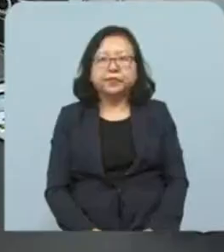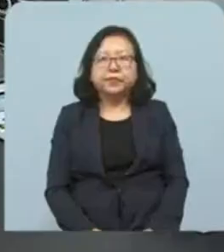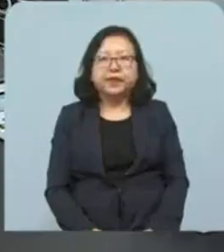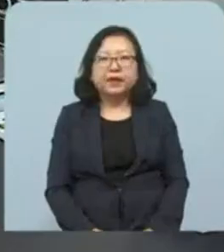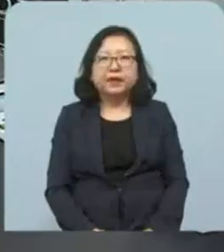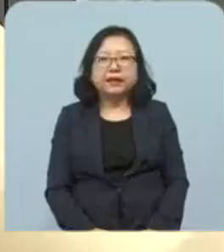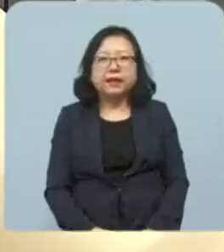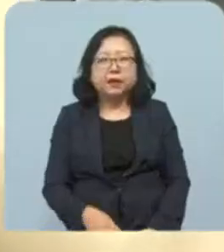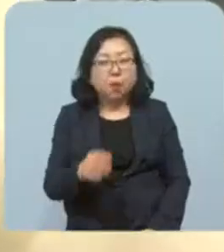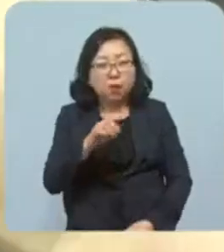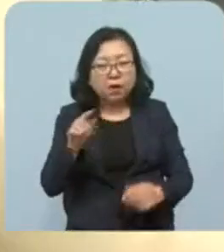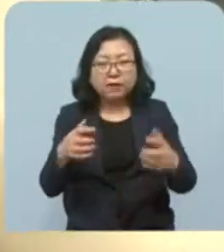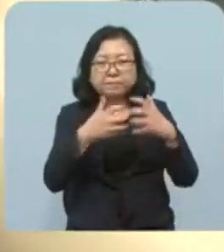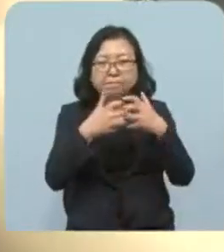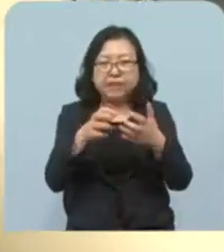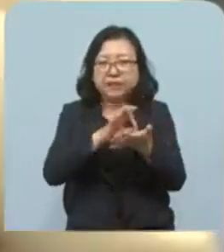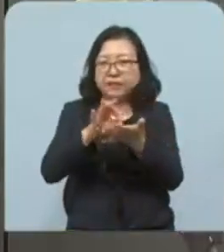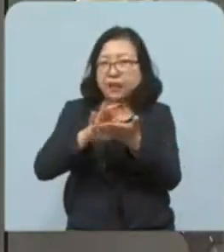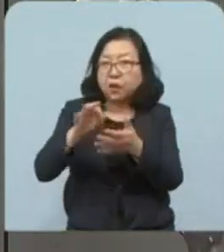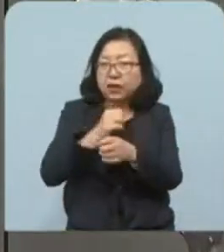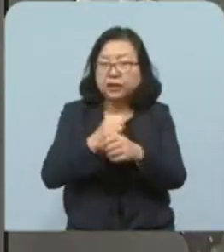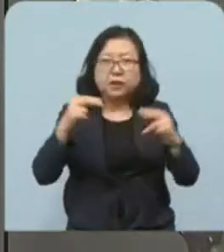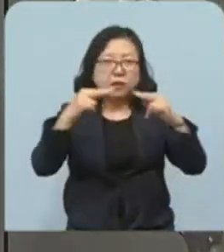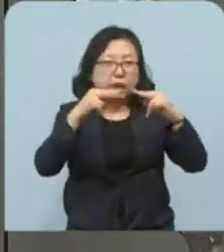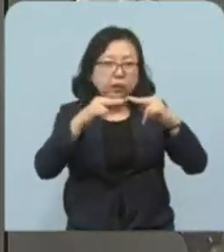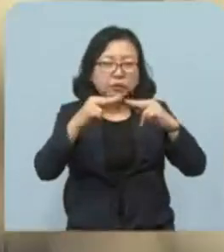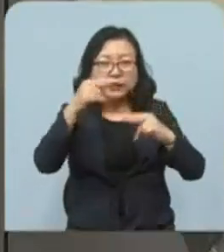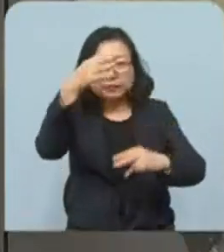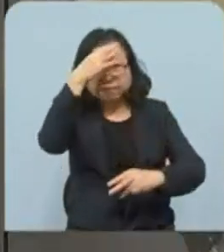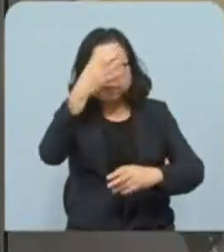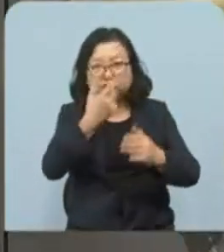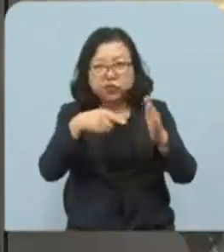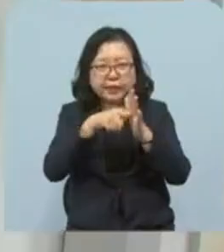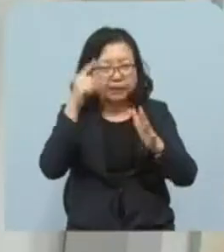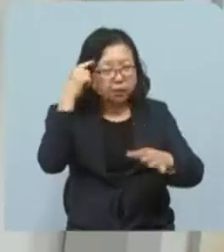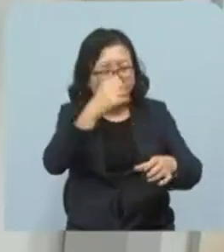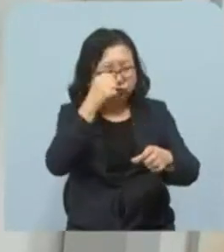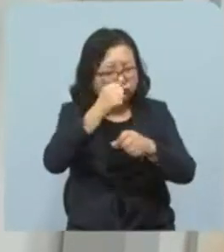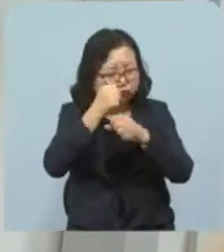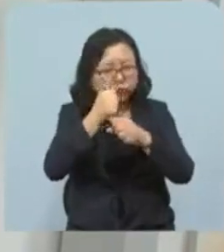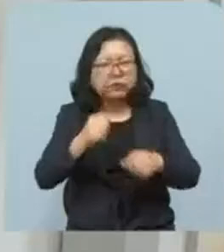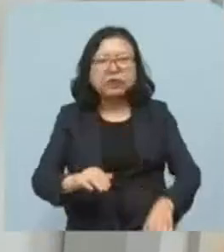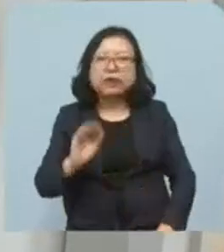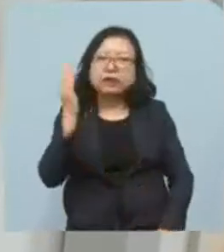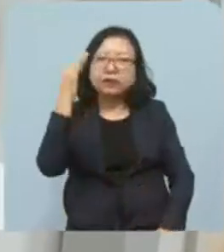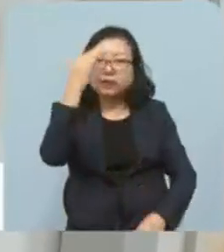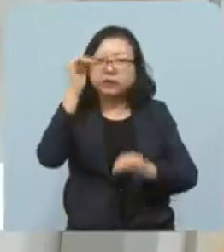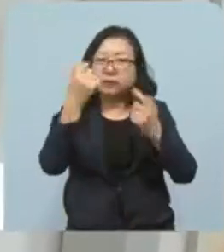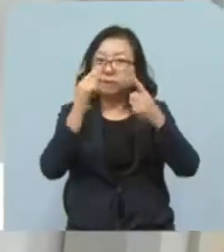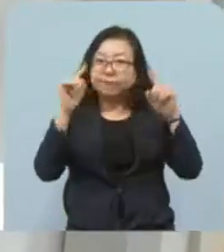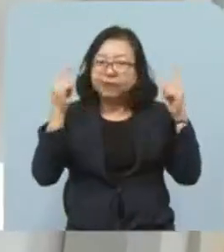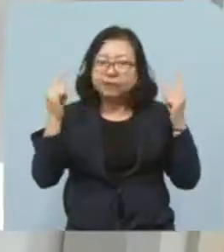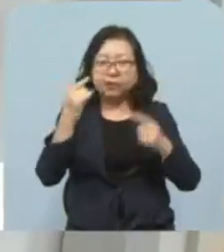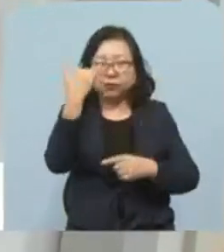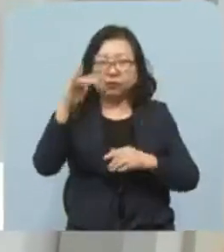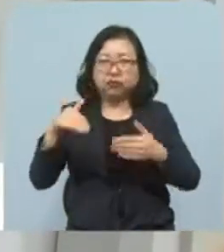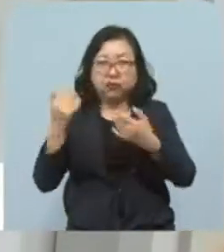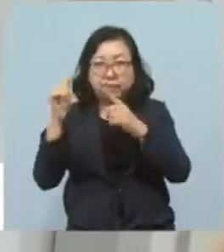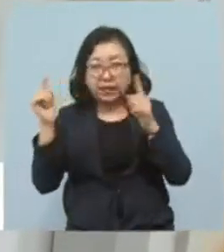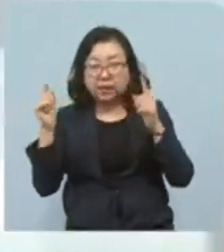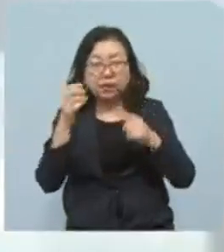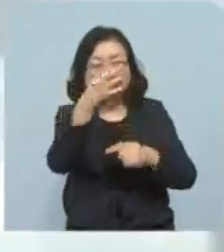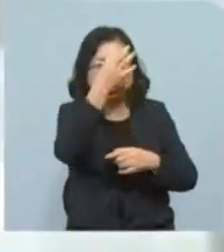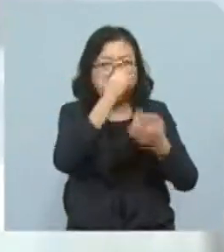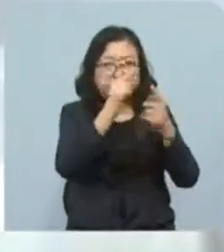최신 장비를 활용해 반도체 소자의 집적도를 높이기 위한 연구가 한창입니다. 최근 충북대학교가 충남대 한국기술교육대와